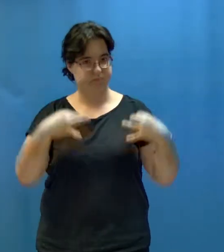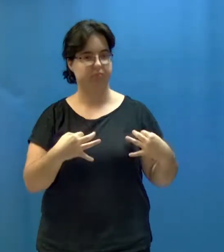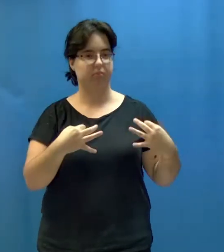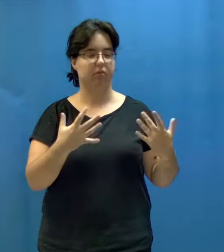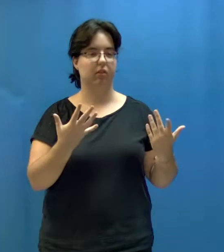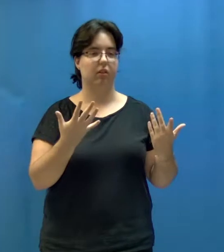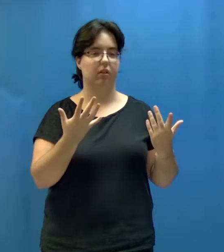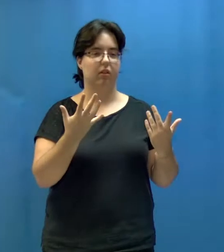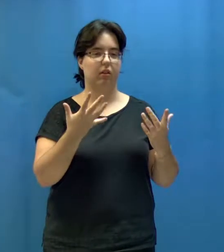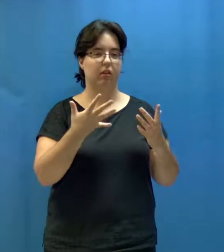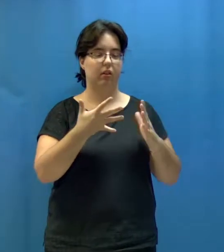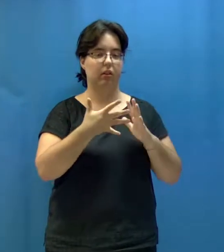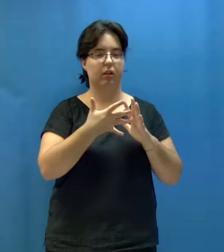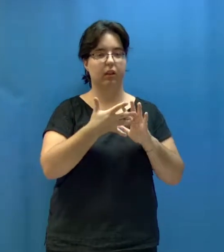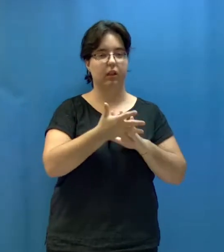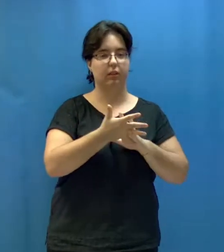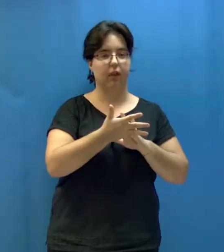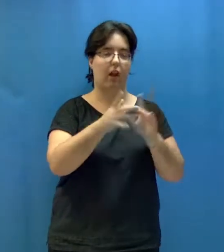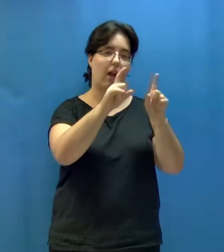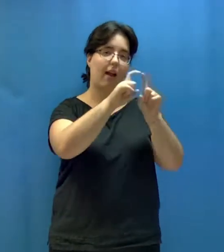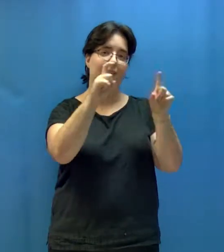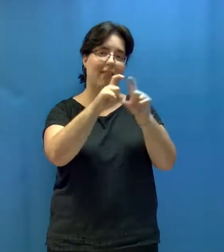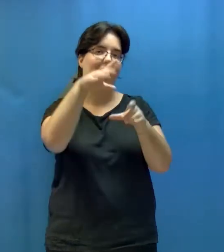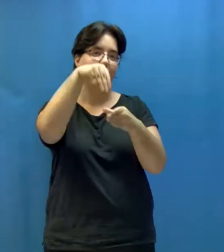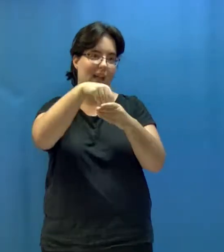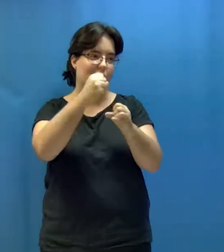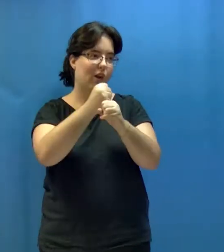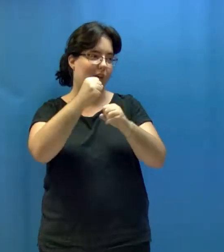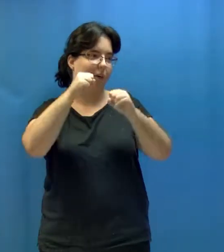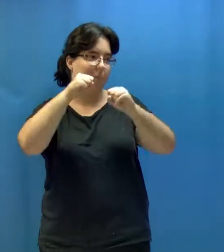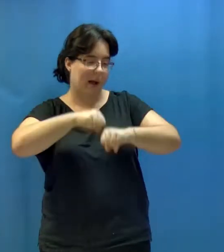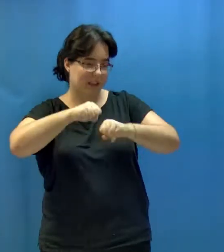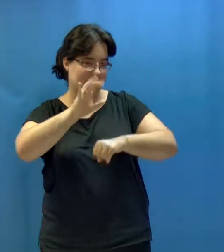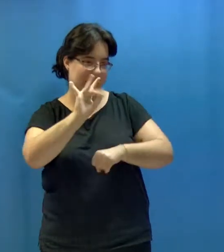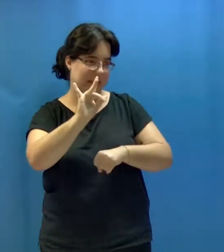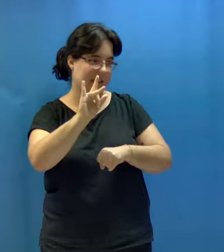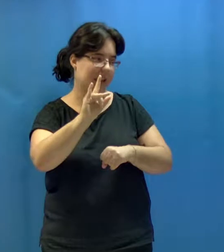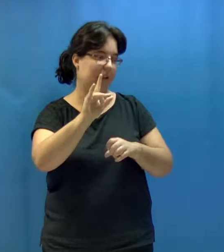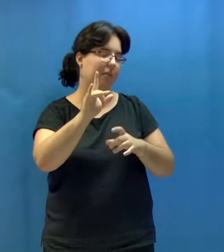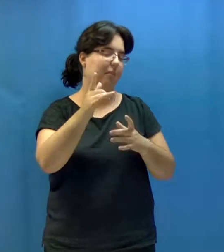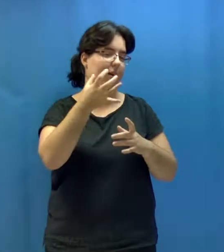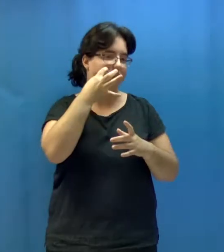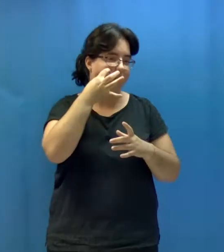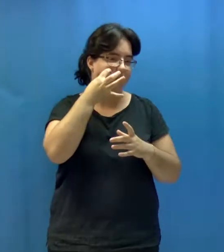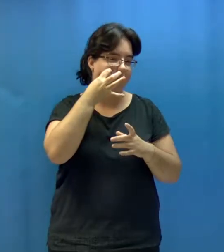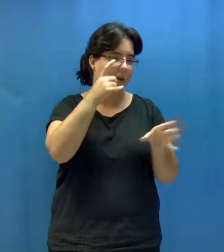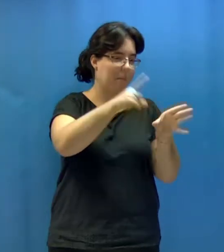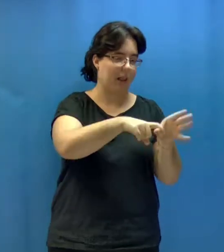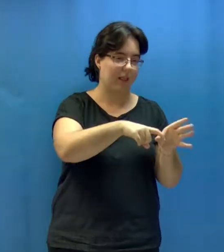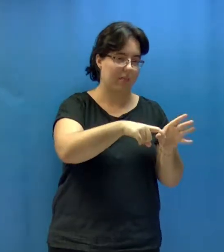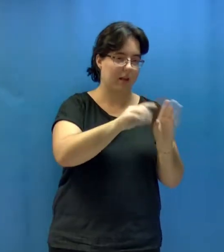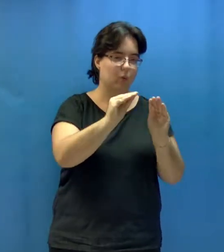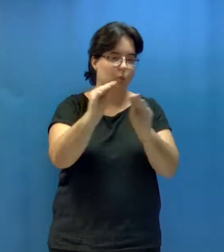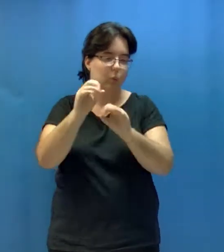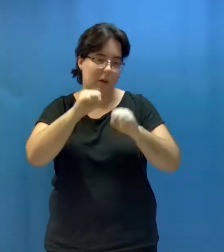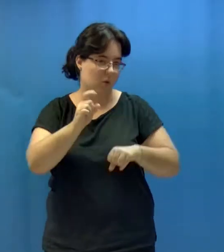no omplir-lo d'entitats que, si bé treballen amb gent major, no poden substituir la seva veu, com ocorre en algun altre Consell. També estem d'acord